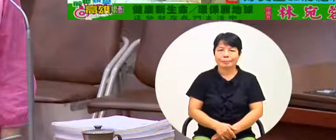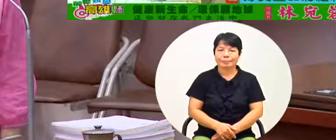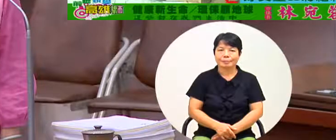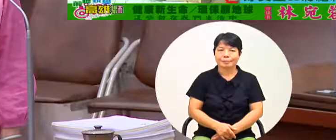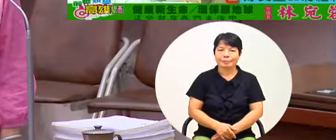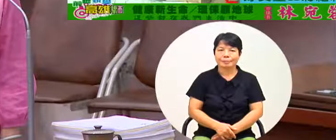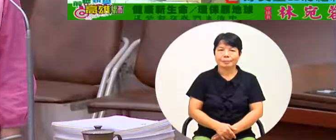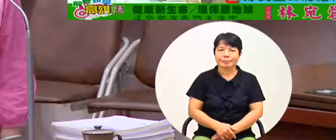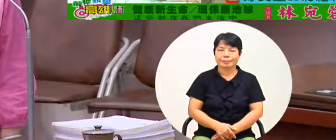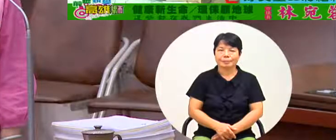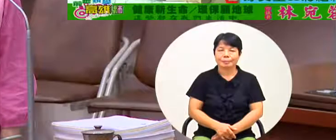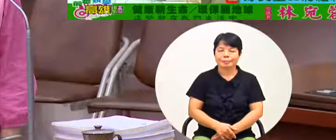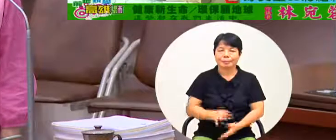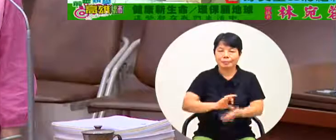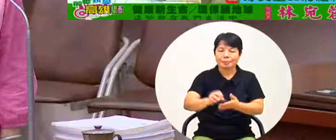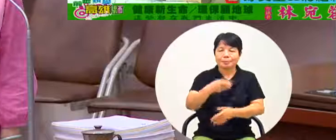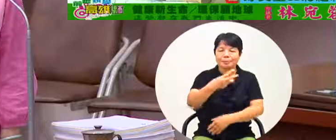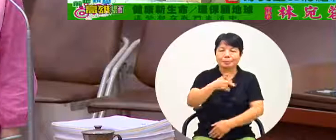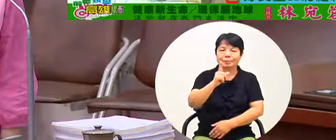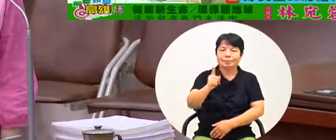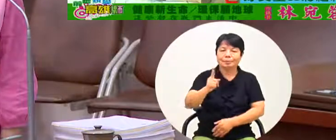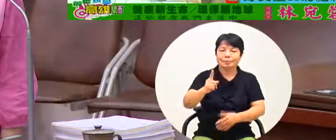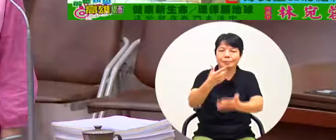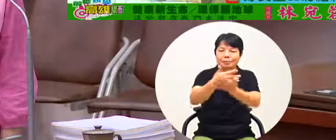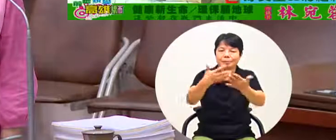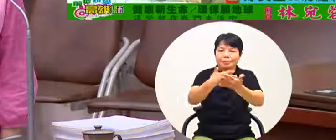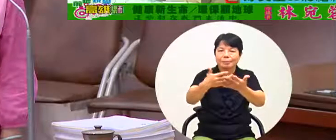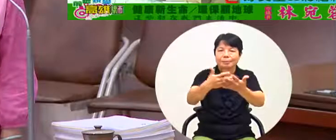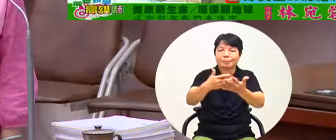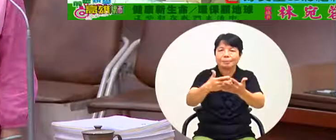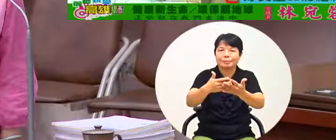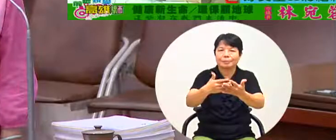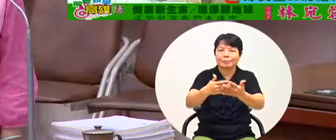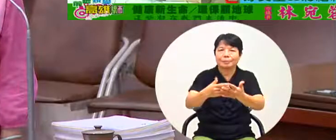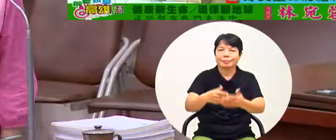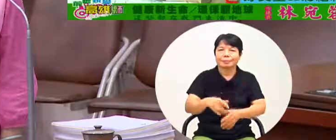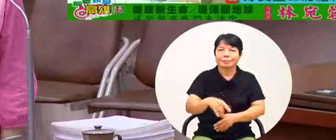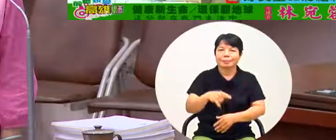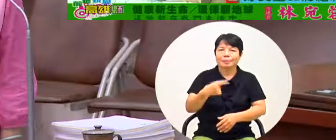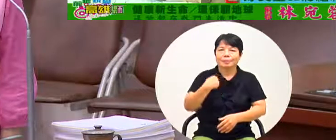的彩绘啊，因为这个是本席哈，